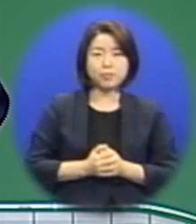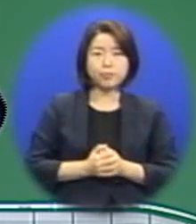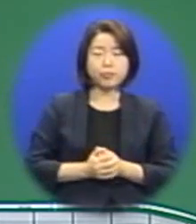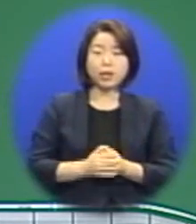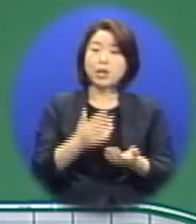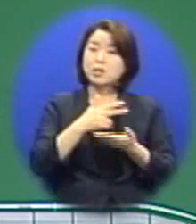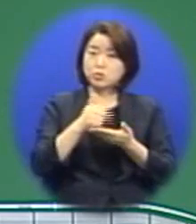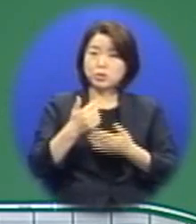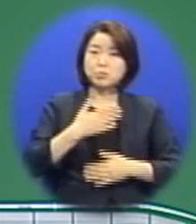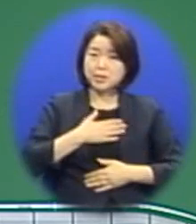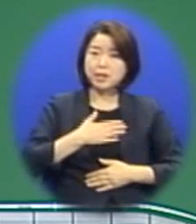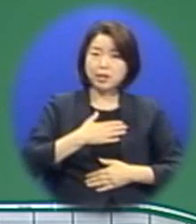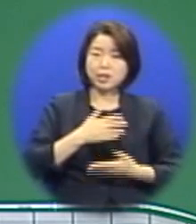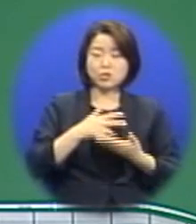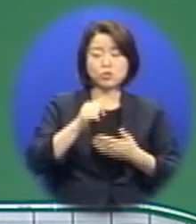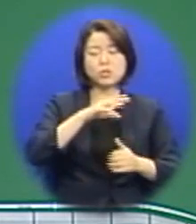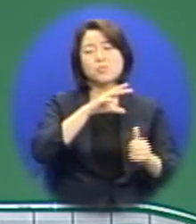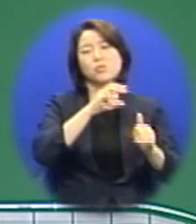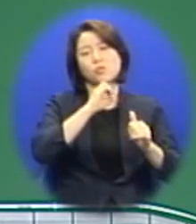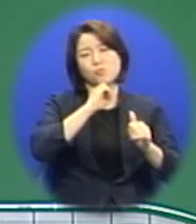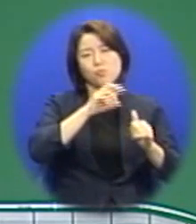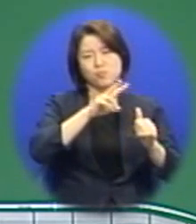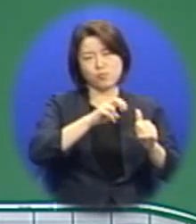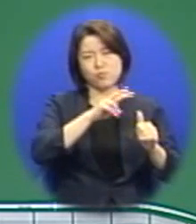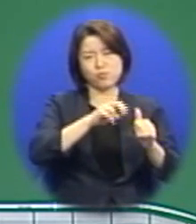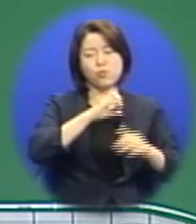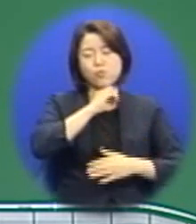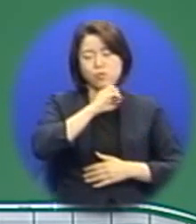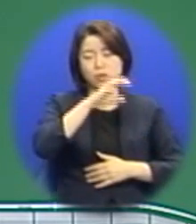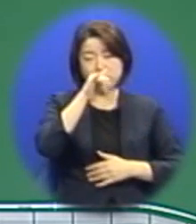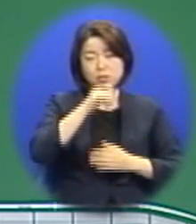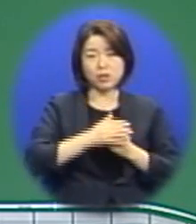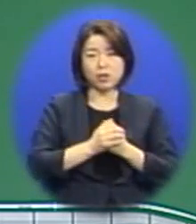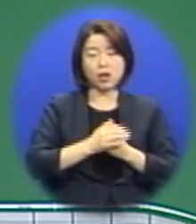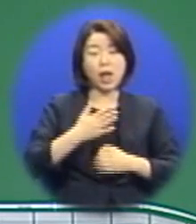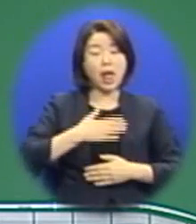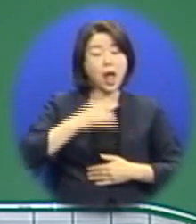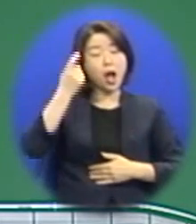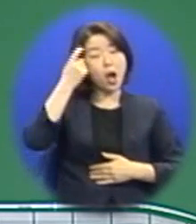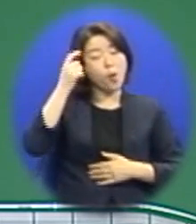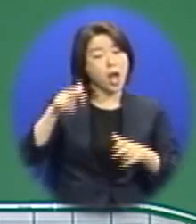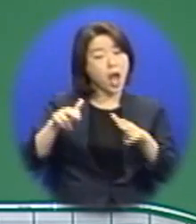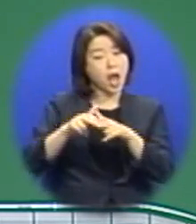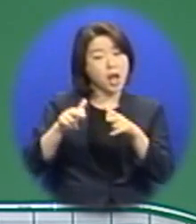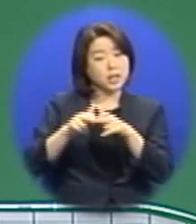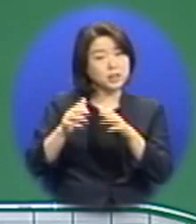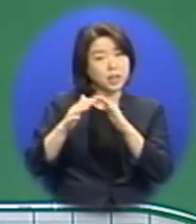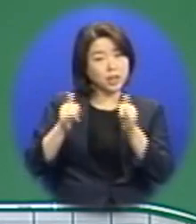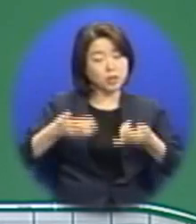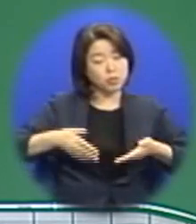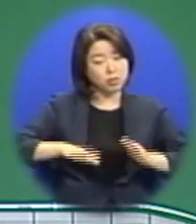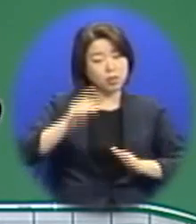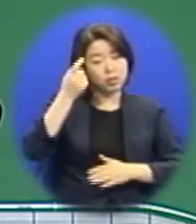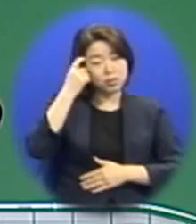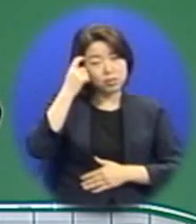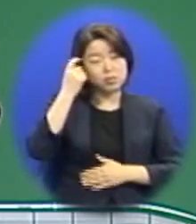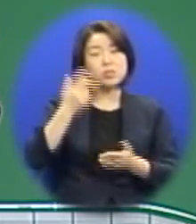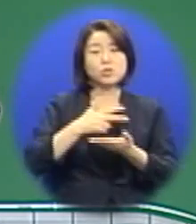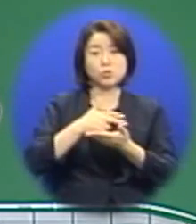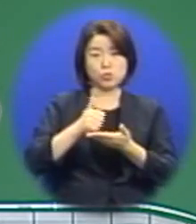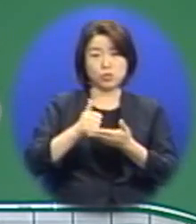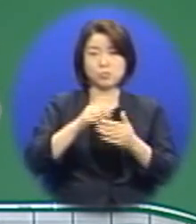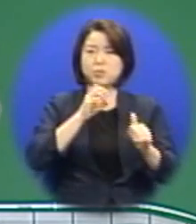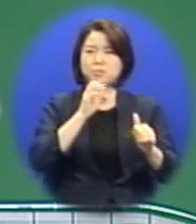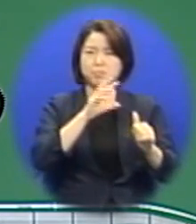주님, 제가 주님을 원망했습니다. 제가 왜 장애인으로 태어났는지 주님을